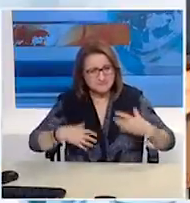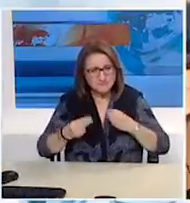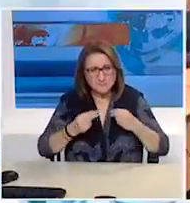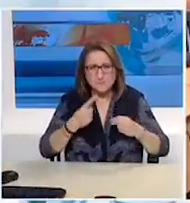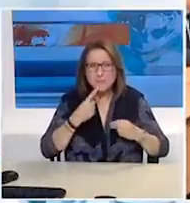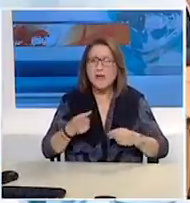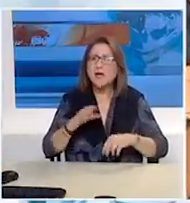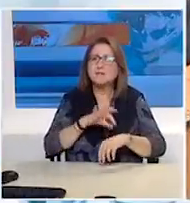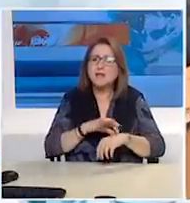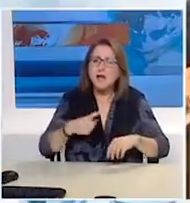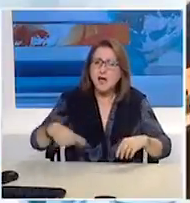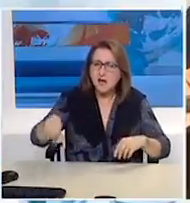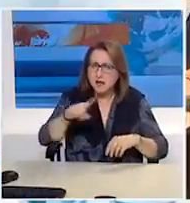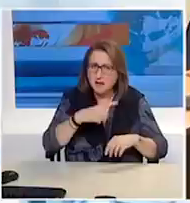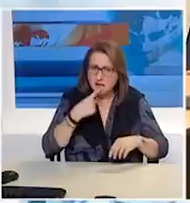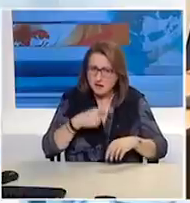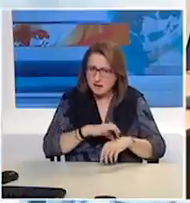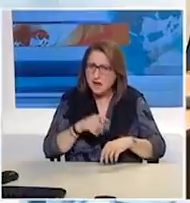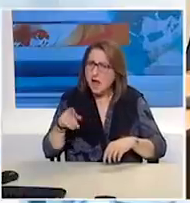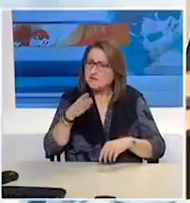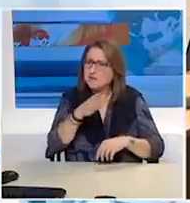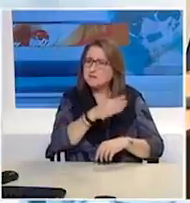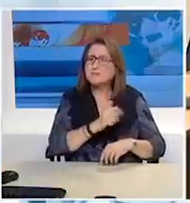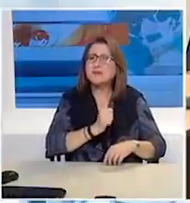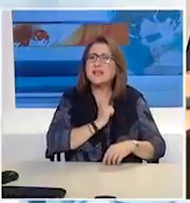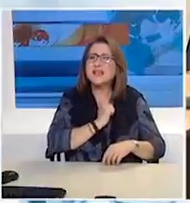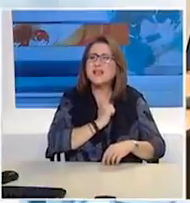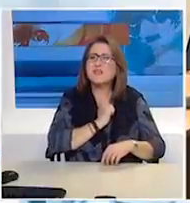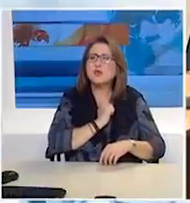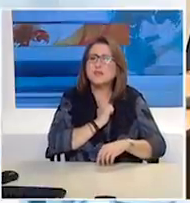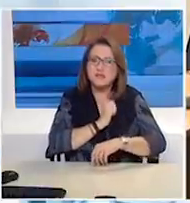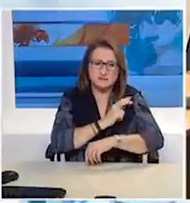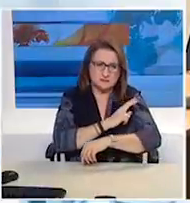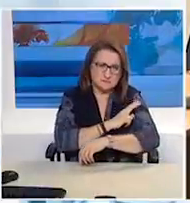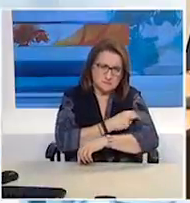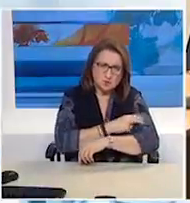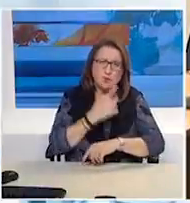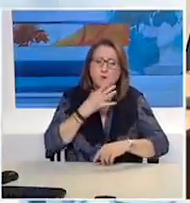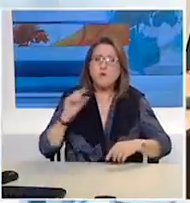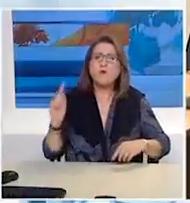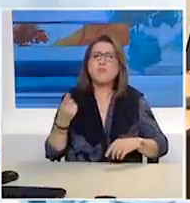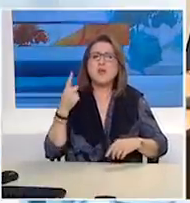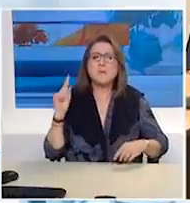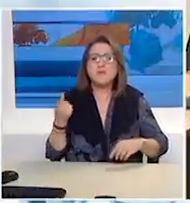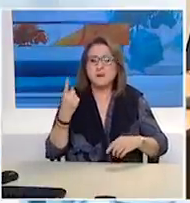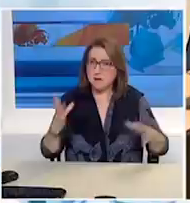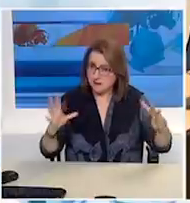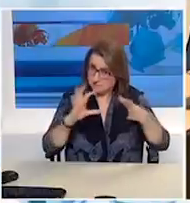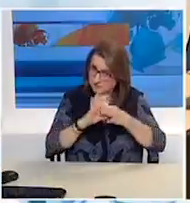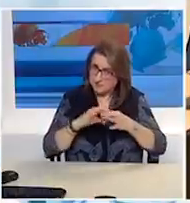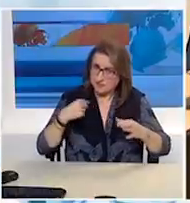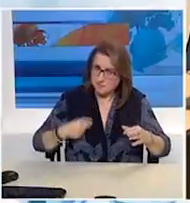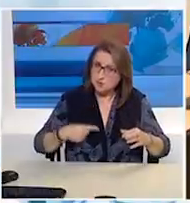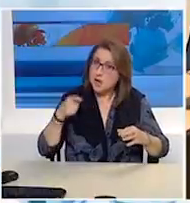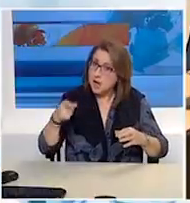ασθενείς με ρευματικά νοσήματα, οι οποίοι απευθύνονται σε ιδιωτικές κλινικές συμβεβλημένες με τον ΕΟΠΗ για να λάβουν τη θεραπεία τους, υποχρεώνονται να κάνουν